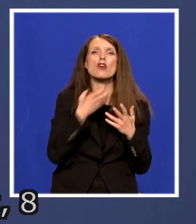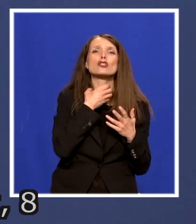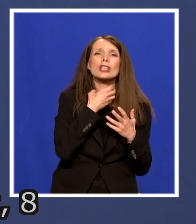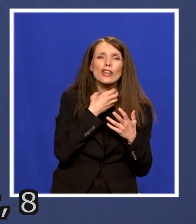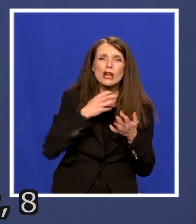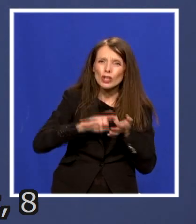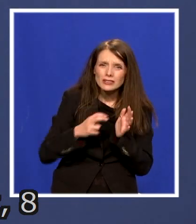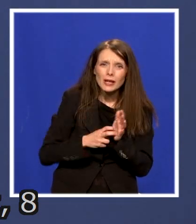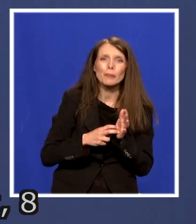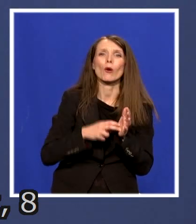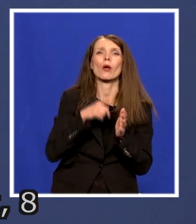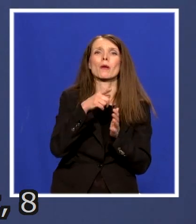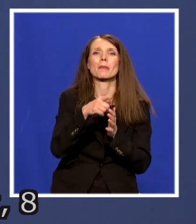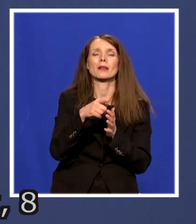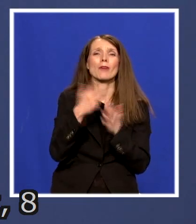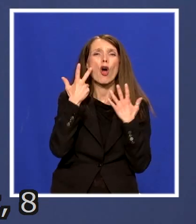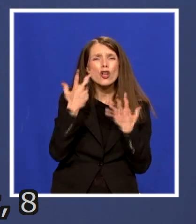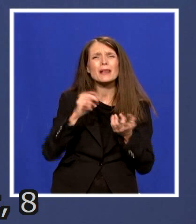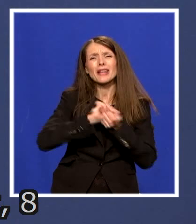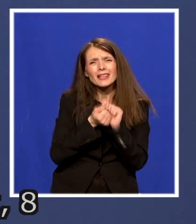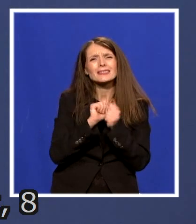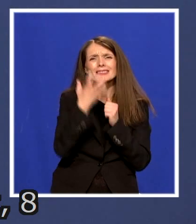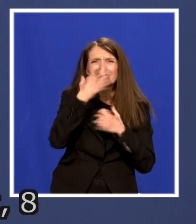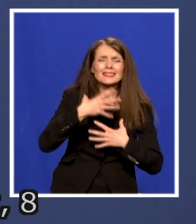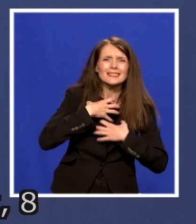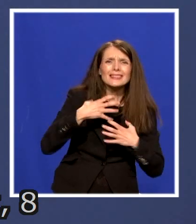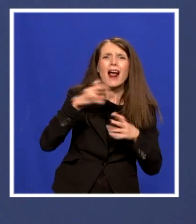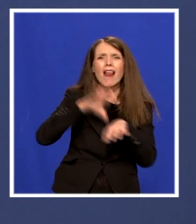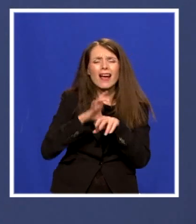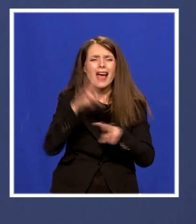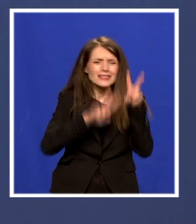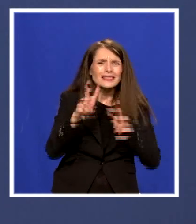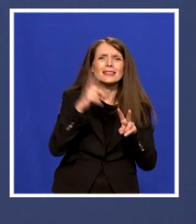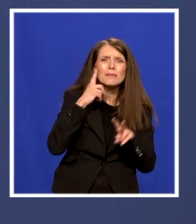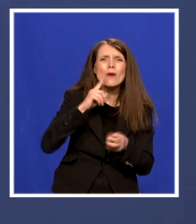žlezdom, 8 dana je trajala borba za njen život,